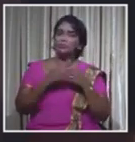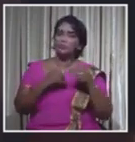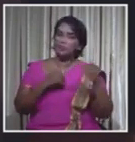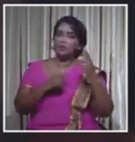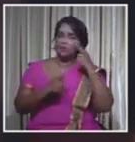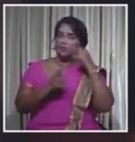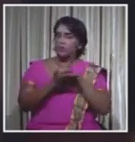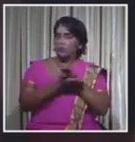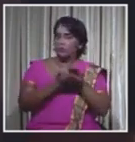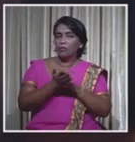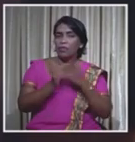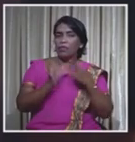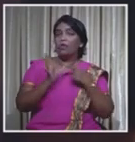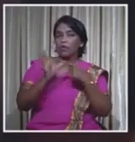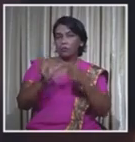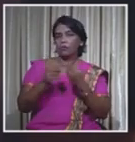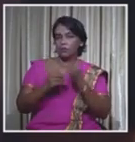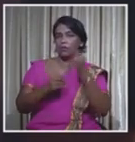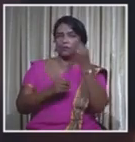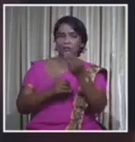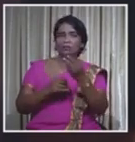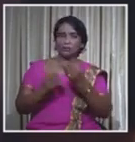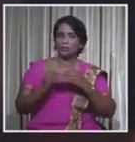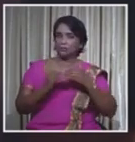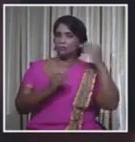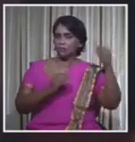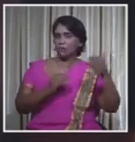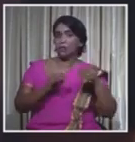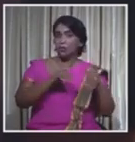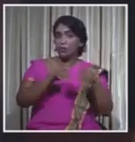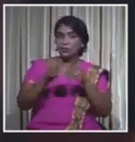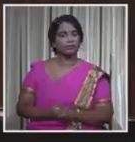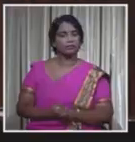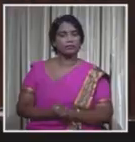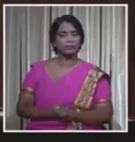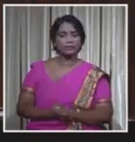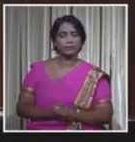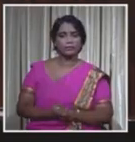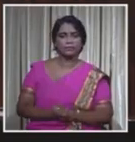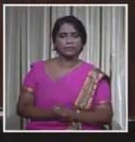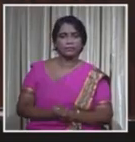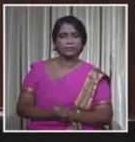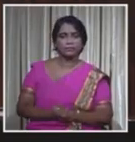ගැන පැහැදිලි පිළිතුරක් මේ සභාවට ලබා දෙන්න අපි කෘෂිකර්ම අමාත්‍යාංශයත් එක්ක කතා කරගන්න.